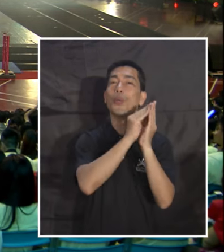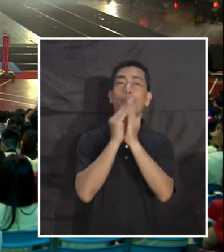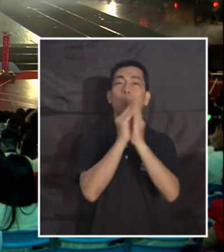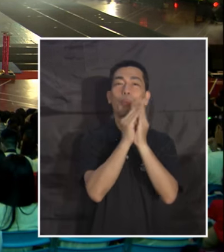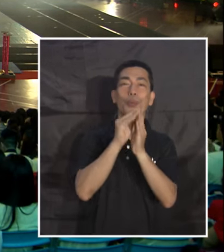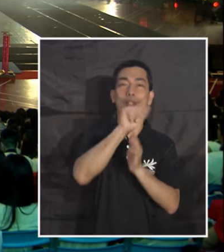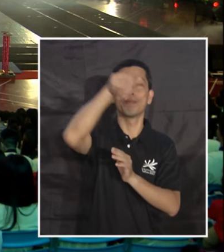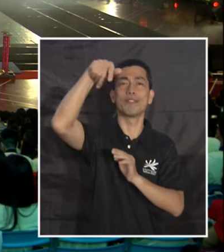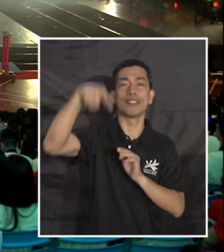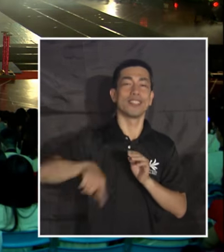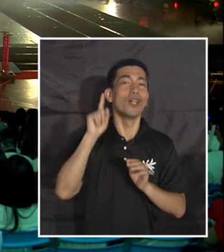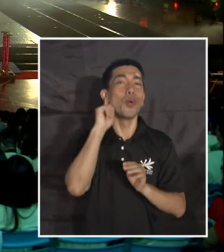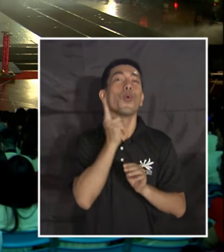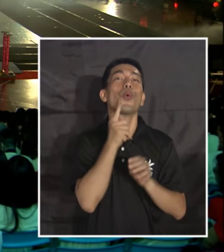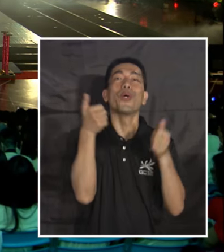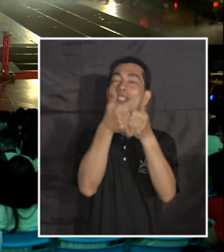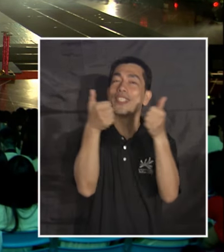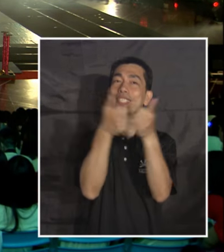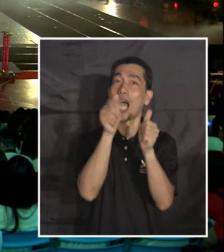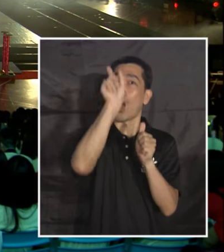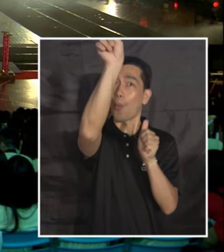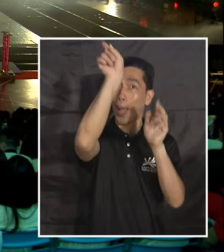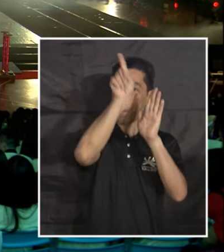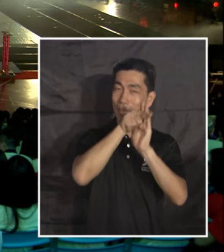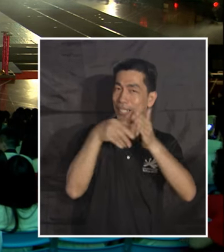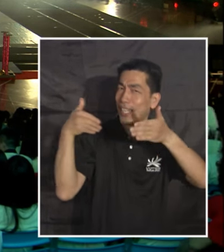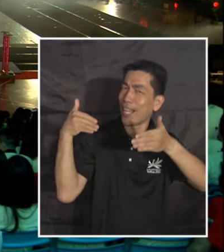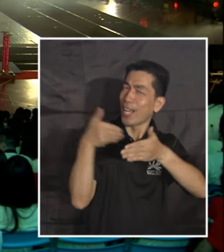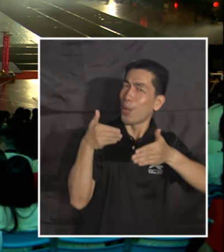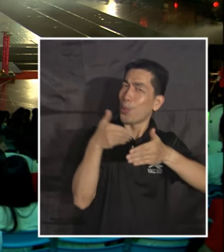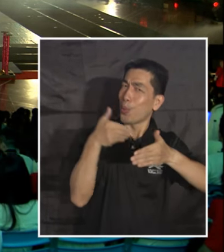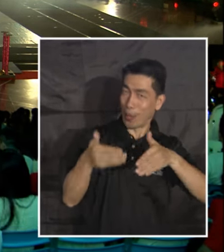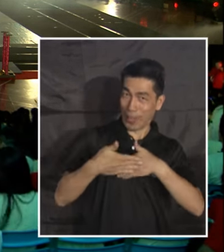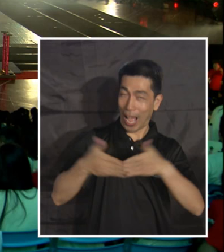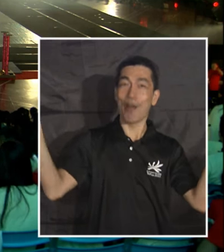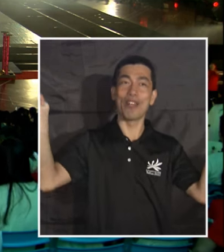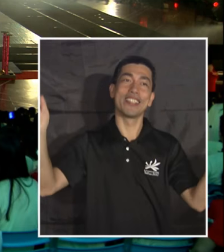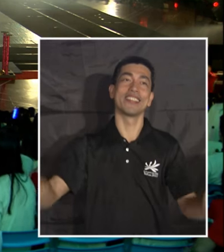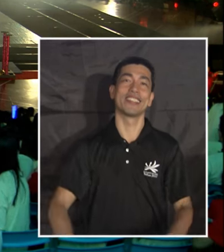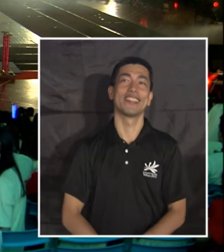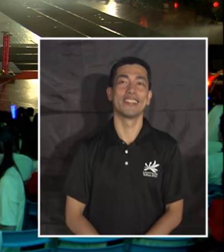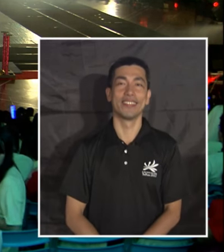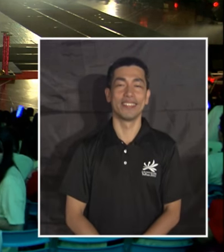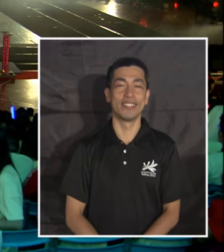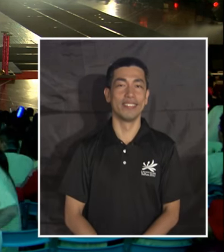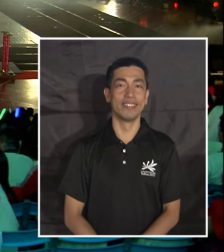钟后正式开始，请各位尽速就座。